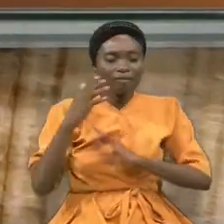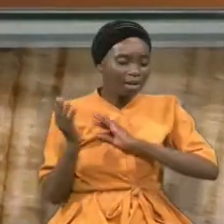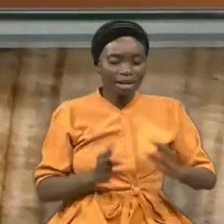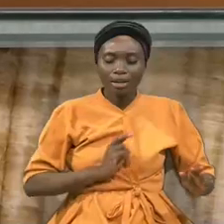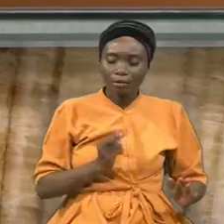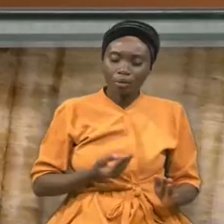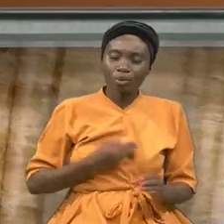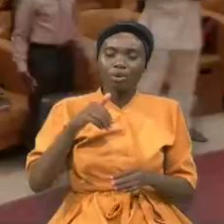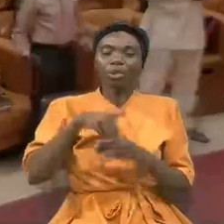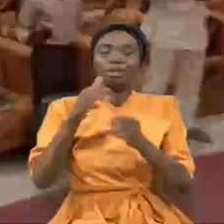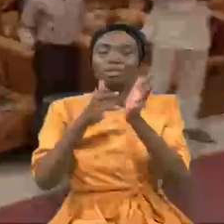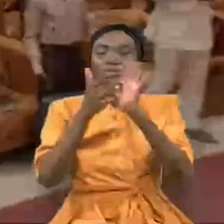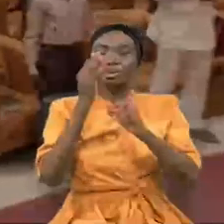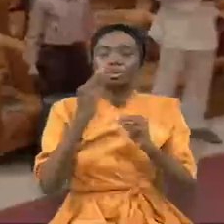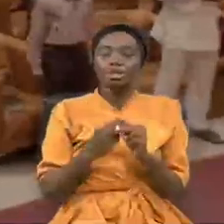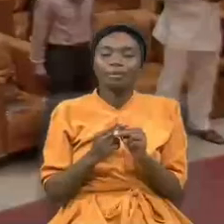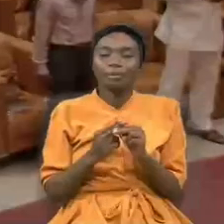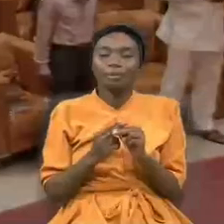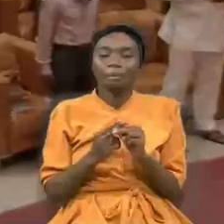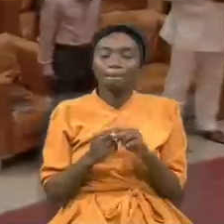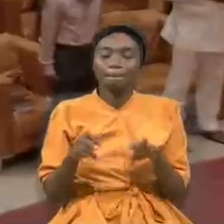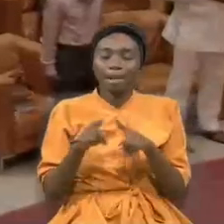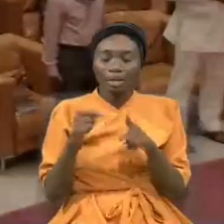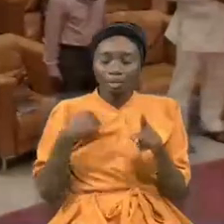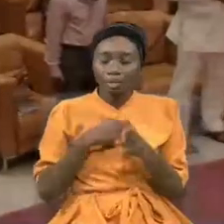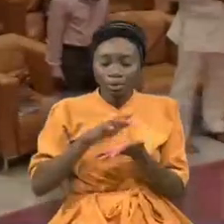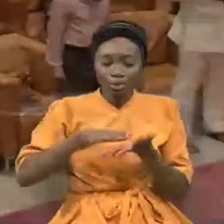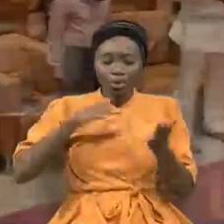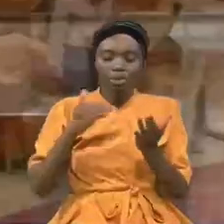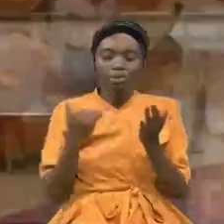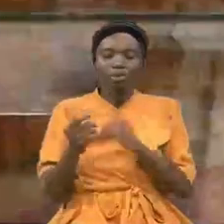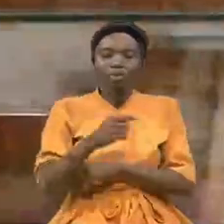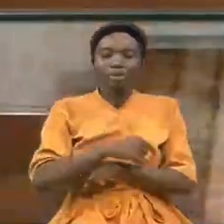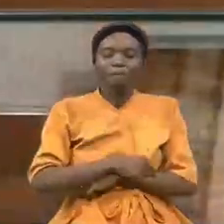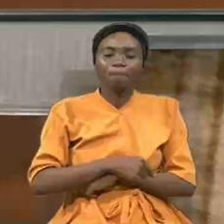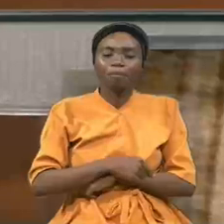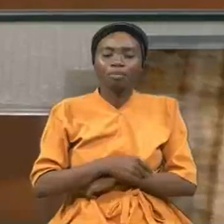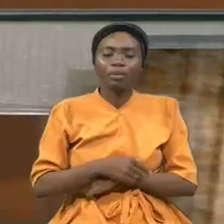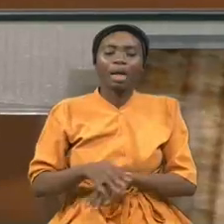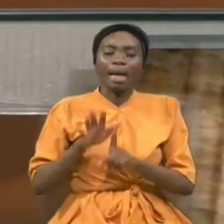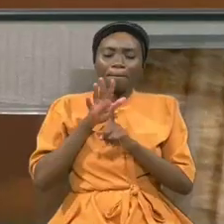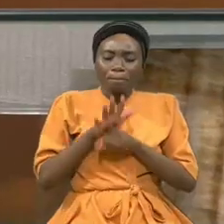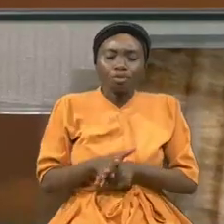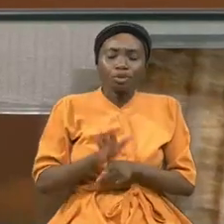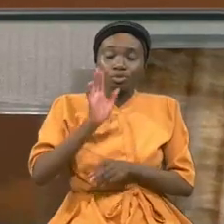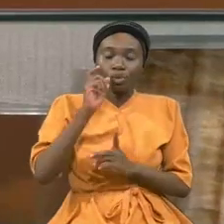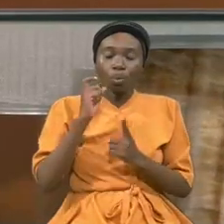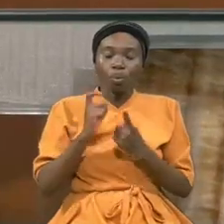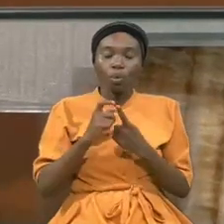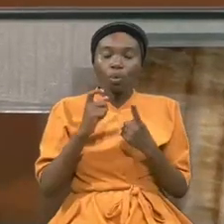abandonne pas au nom de Jésus-Christ. Et comme nous étudions ce soir, Seigneur, sème